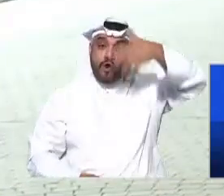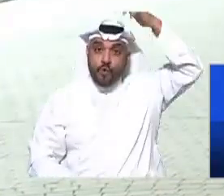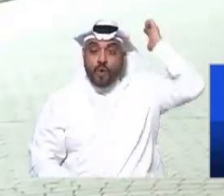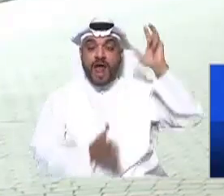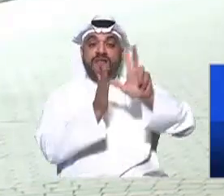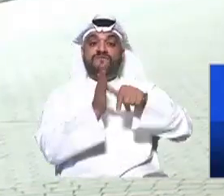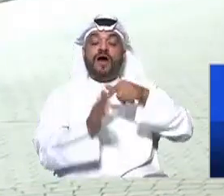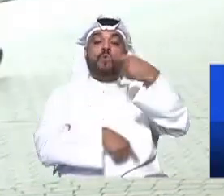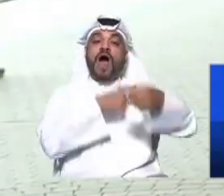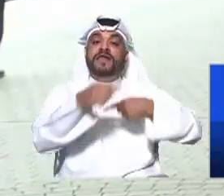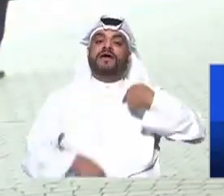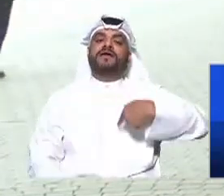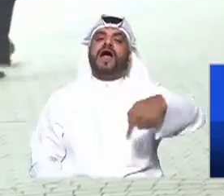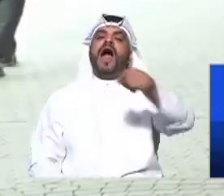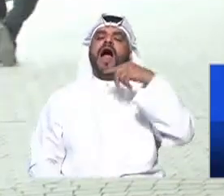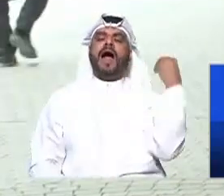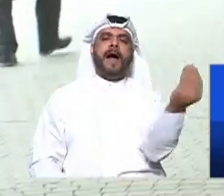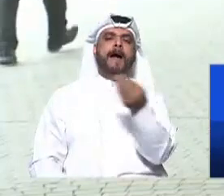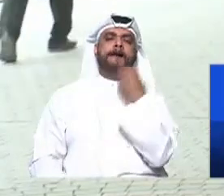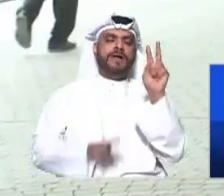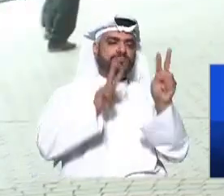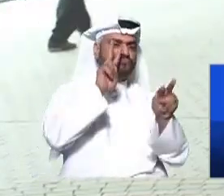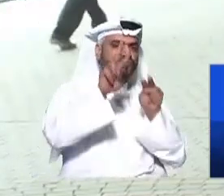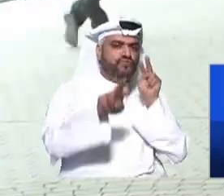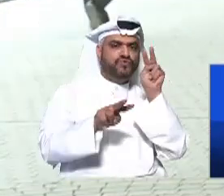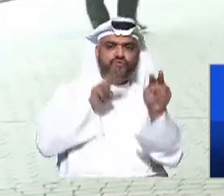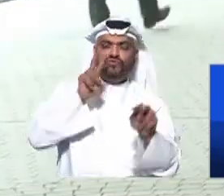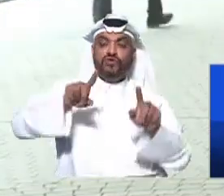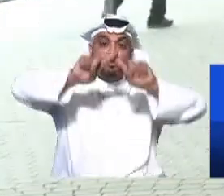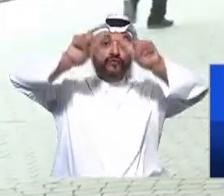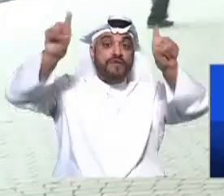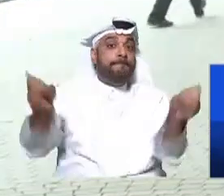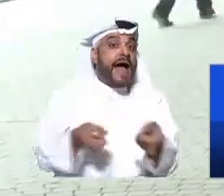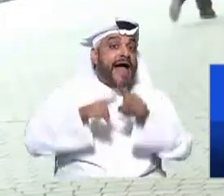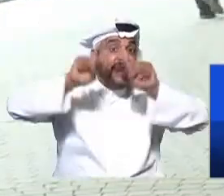والجميع. ولا شك أن هناك في تغييم للمخاطر،